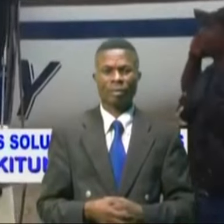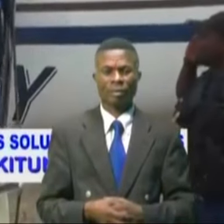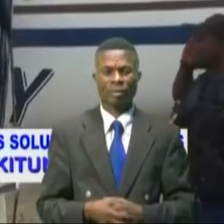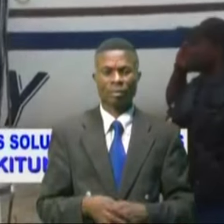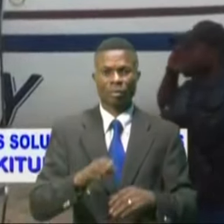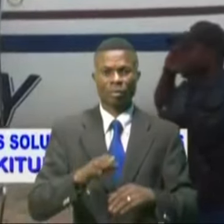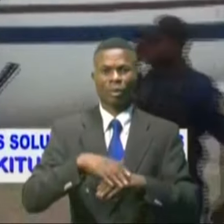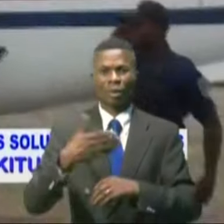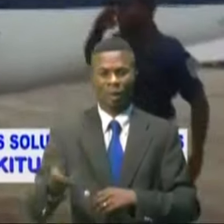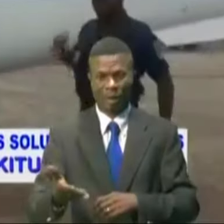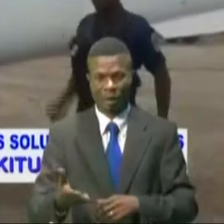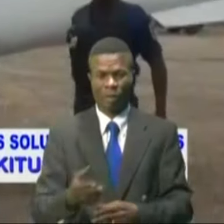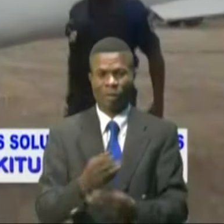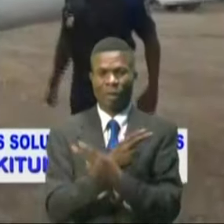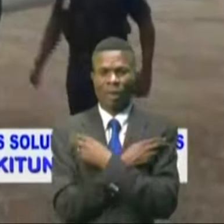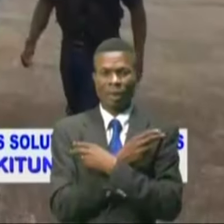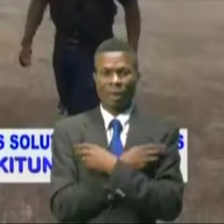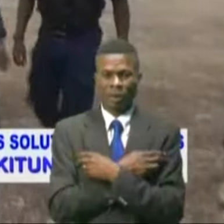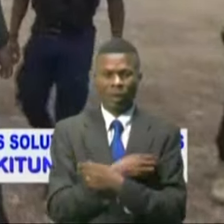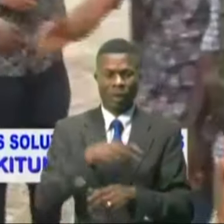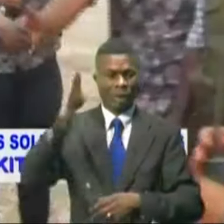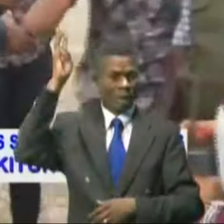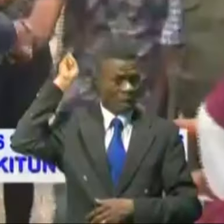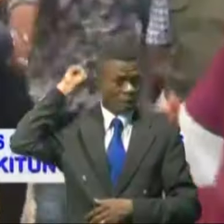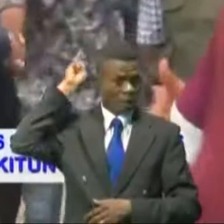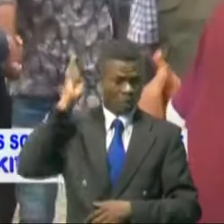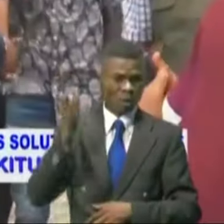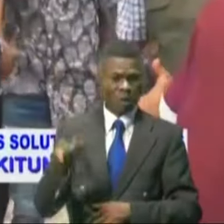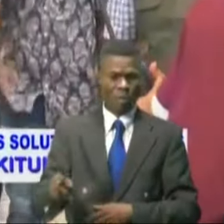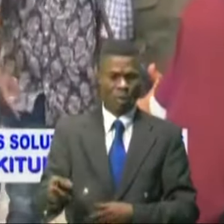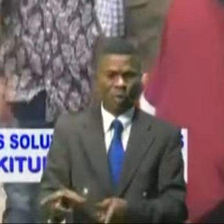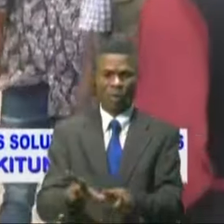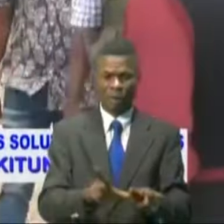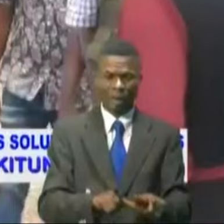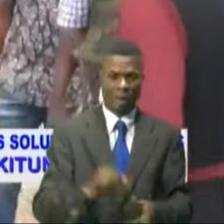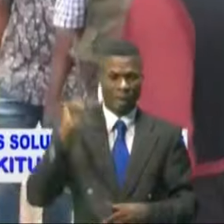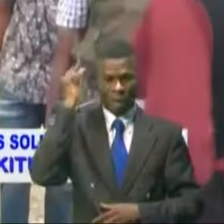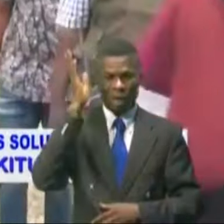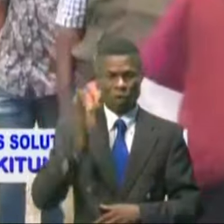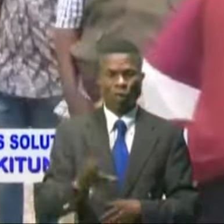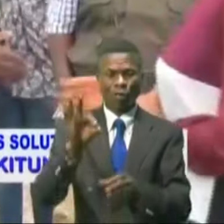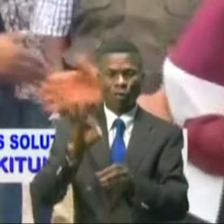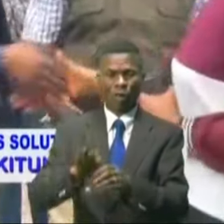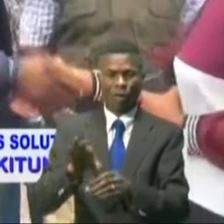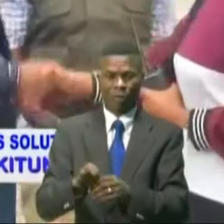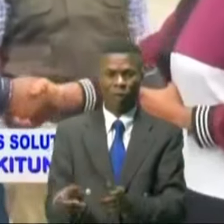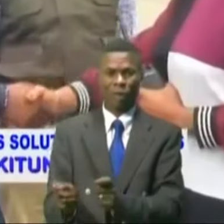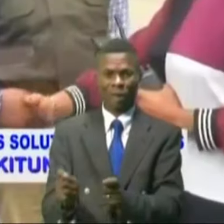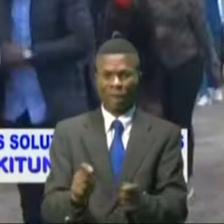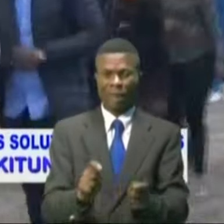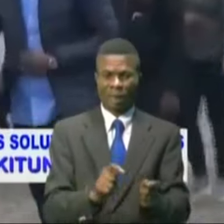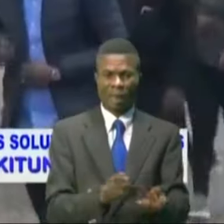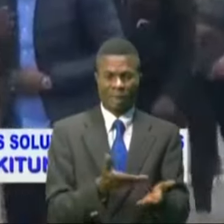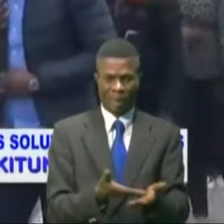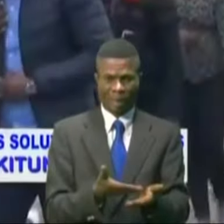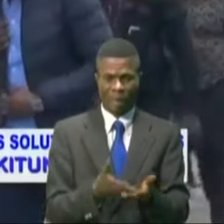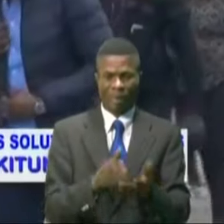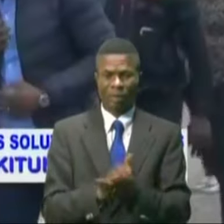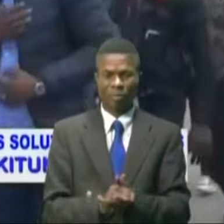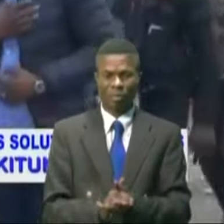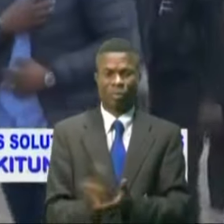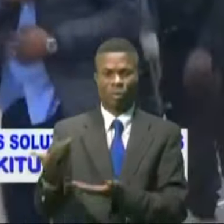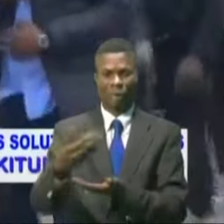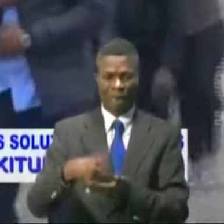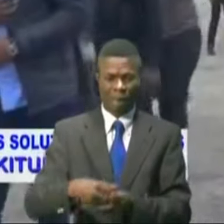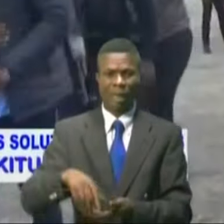Après son séjour de quelques jours à Kolwezi dans les Lualaba, les gouverneurs élus du Tanganyika, Christian Kitungo Muteba, a regagné Kalemi